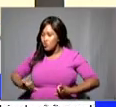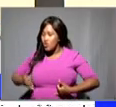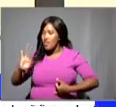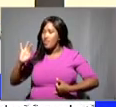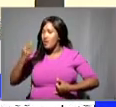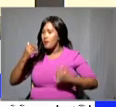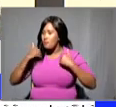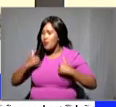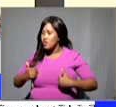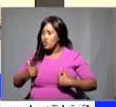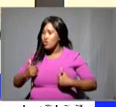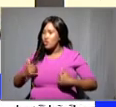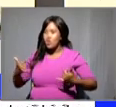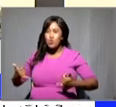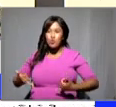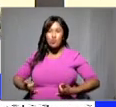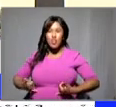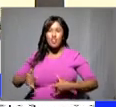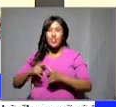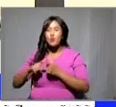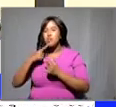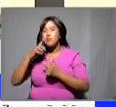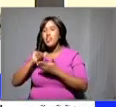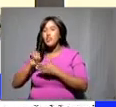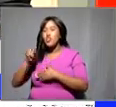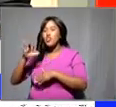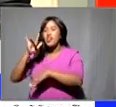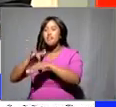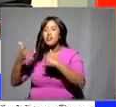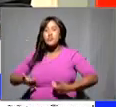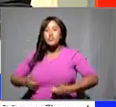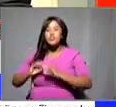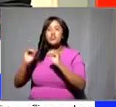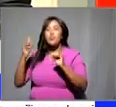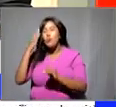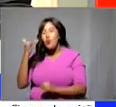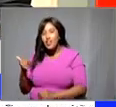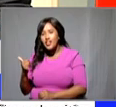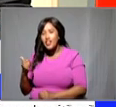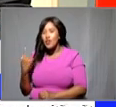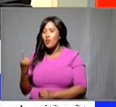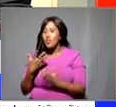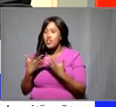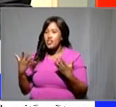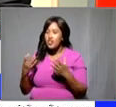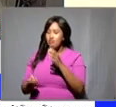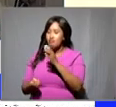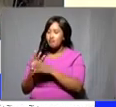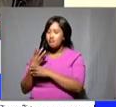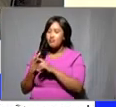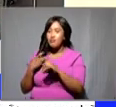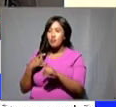ri ni munyeuthi ugicoka uge ndira kinyita nyeuthi ikorera kinyita u kiria ikite ri ni kuma yumire nako na